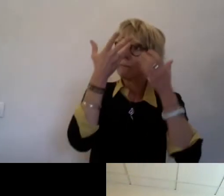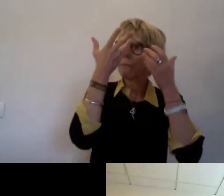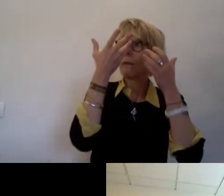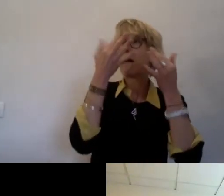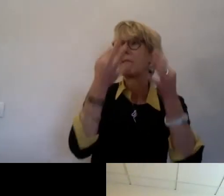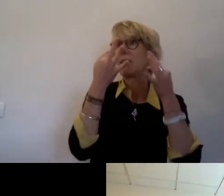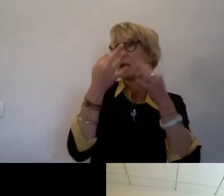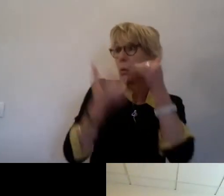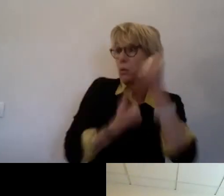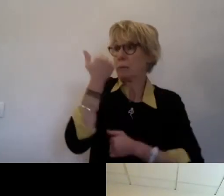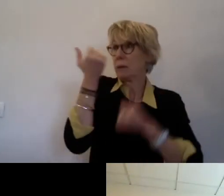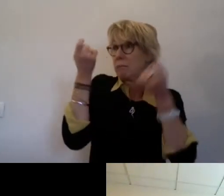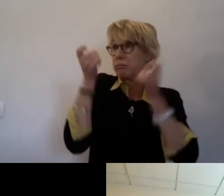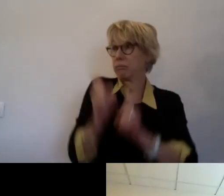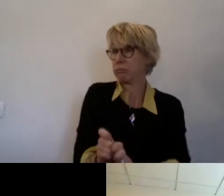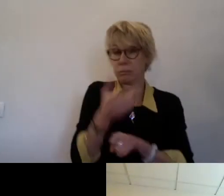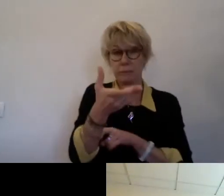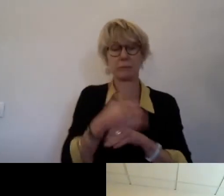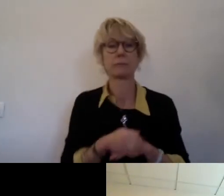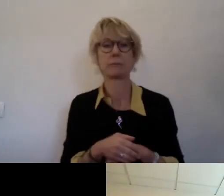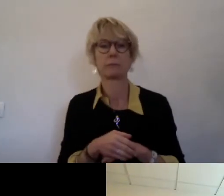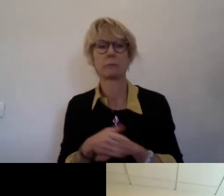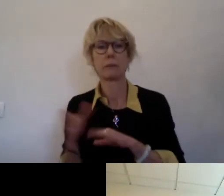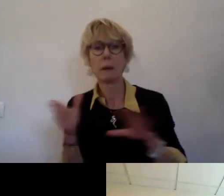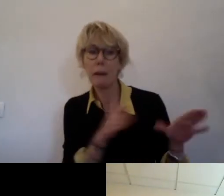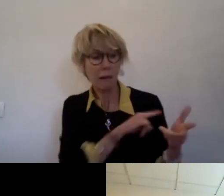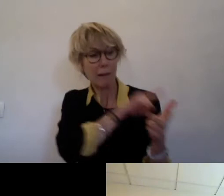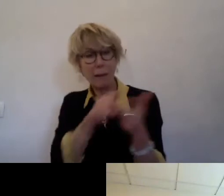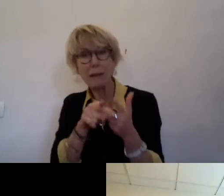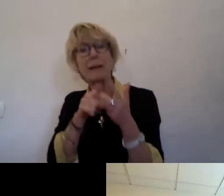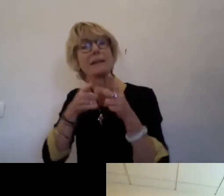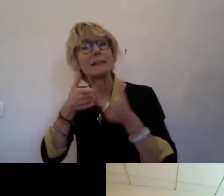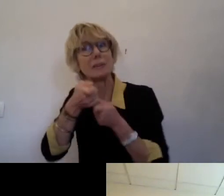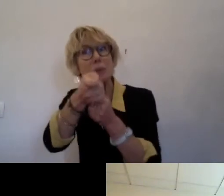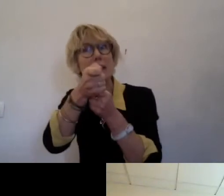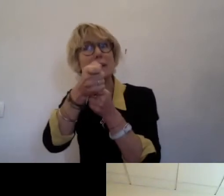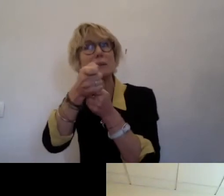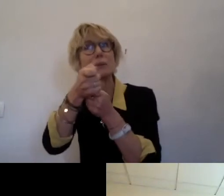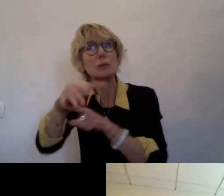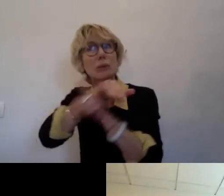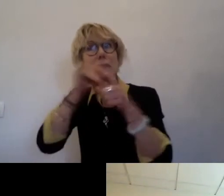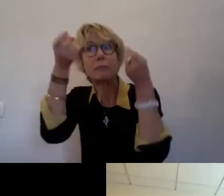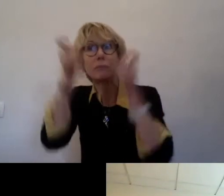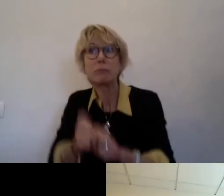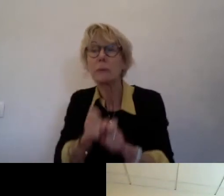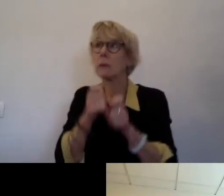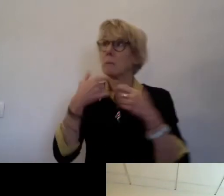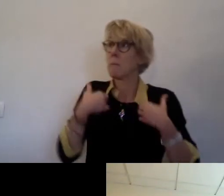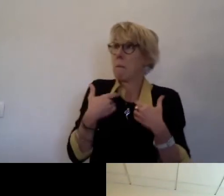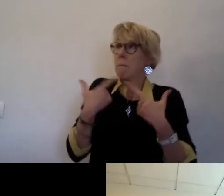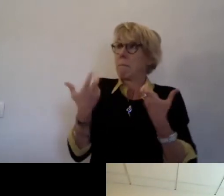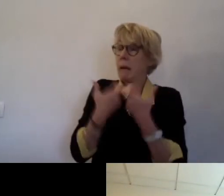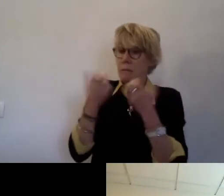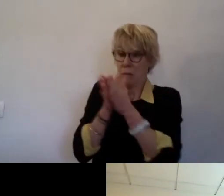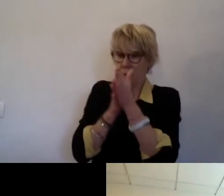importante. Et puis, on a eu une sous-stimulation sociale avec des gens qui se sont démotivés, qui ont